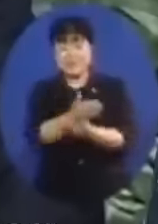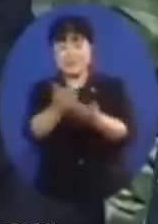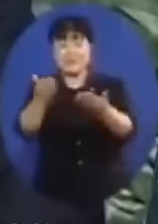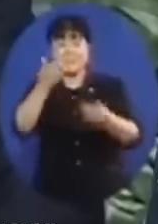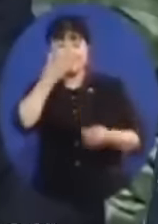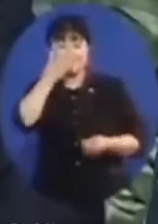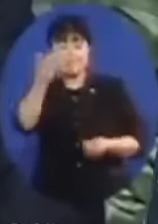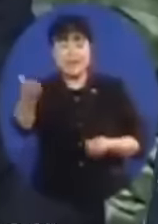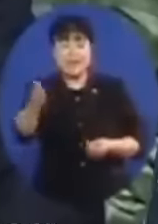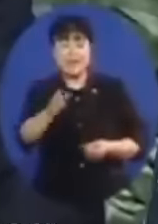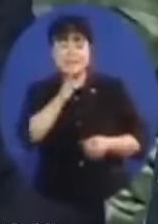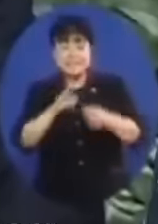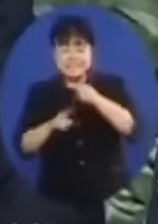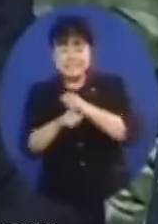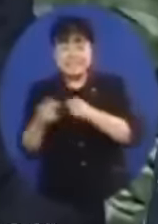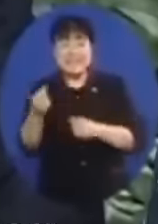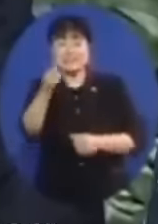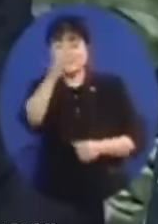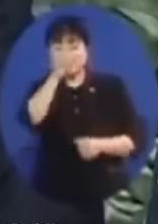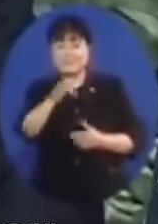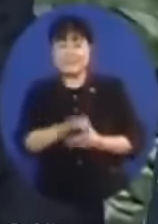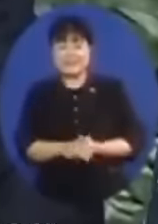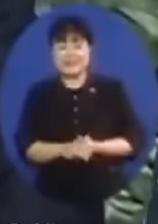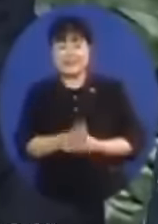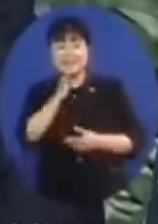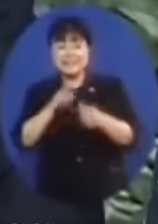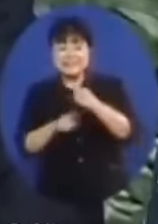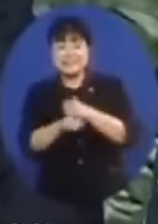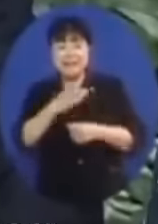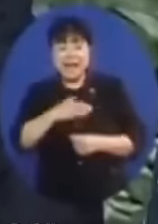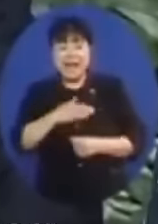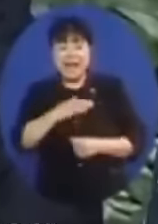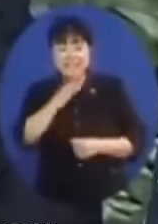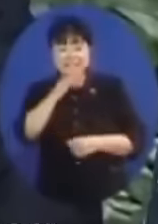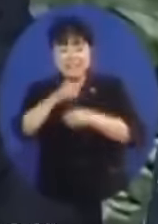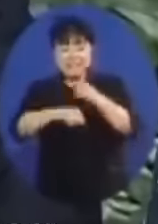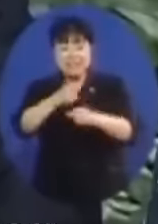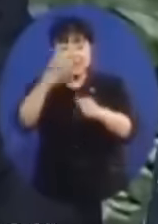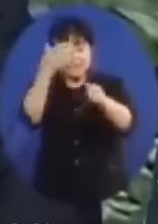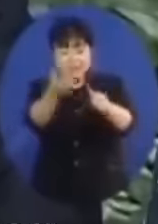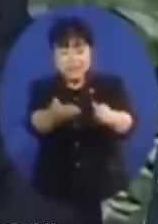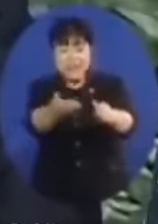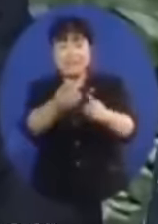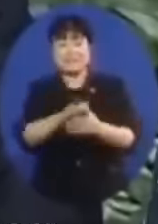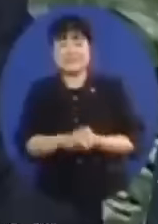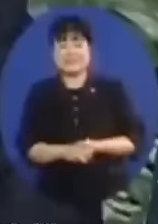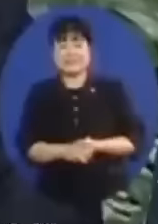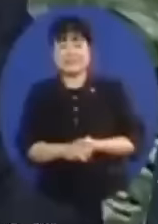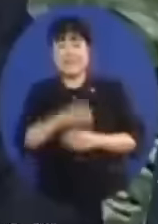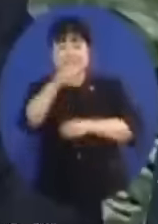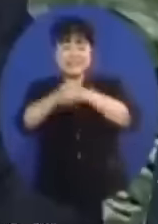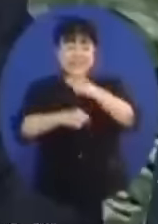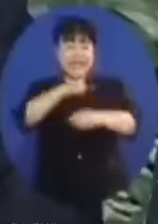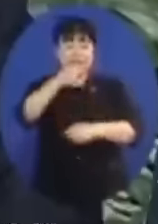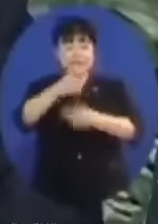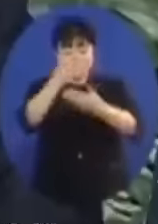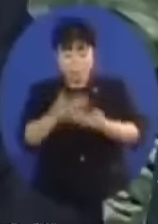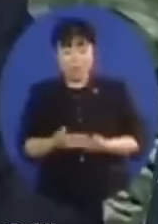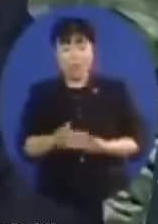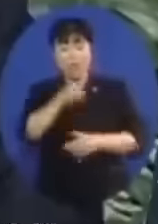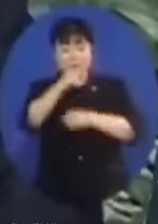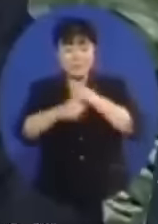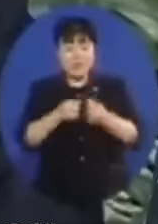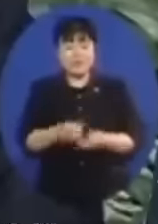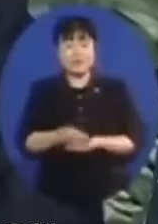있는 진리를 가진 사람인 것입니다. 진리를 알지니 진리가 너희를 자유케 하리라. 자유를 얻었고